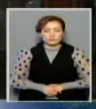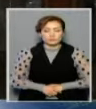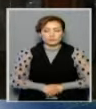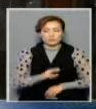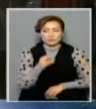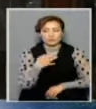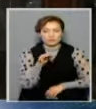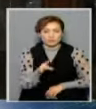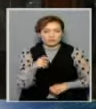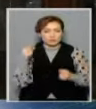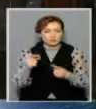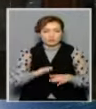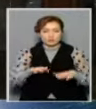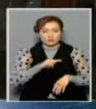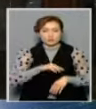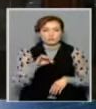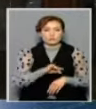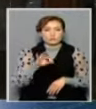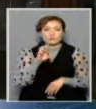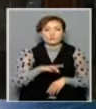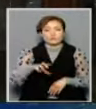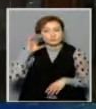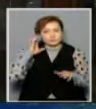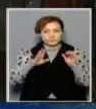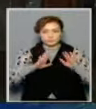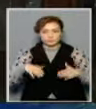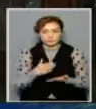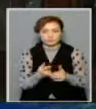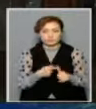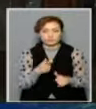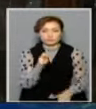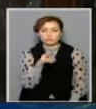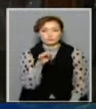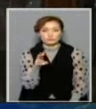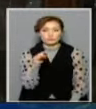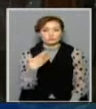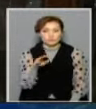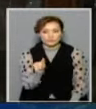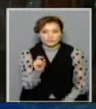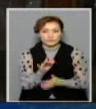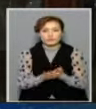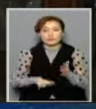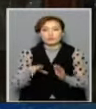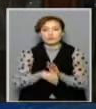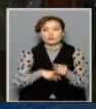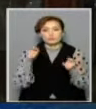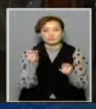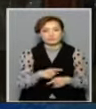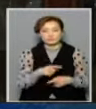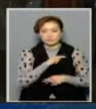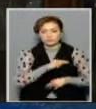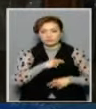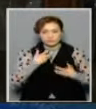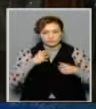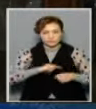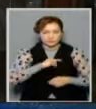Кадыр Жусуп занимает достойное место в истории Атыраусского государственного университета имени Халила Досмухамедова. В том заслуга его огромного